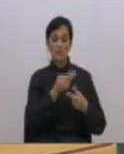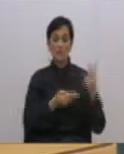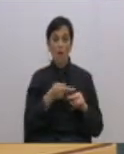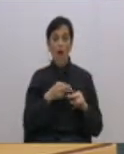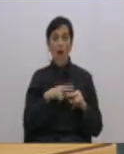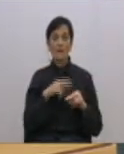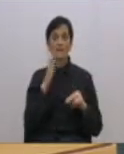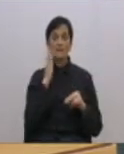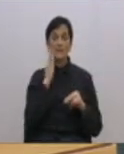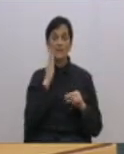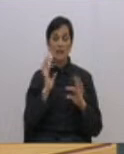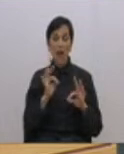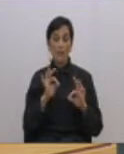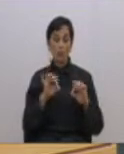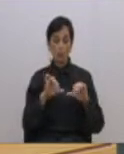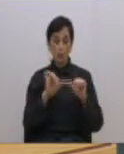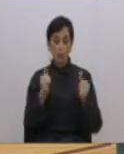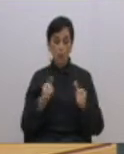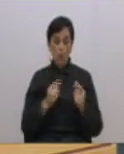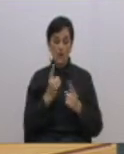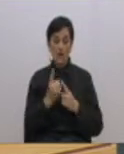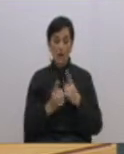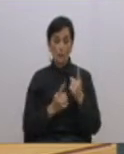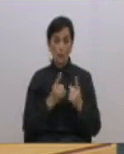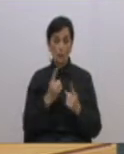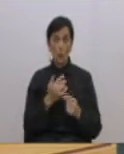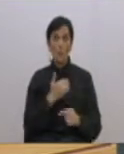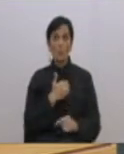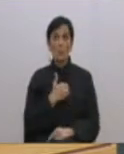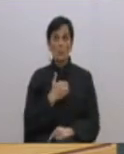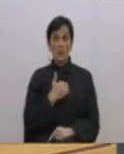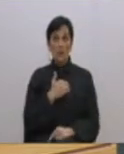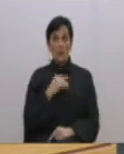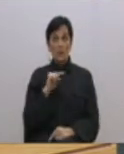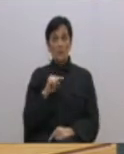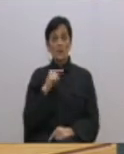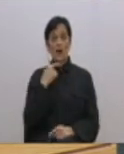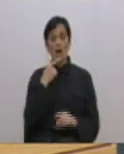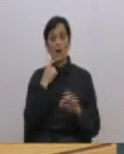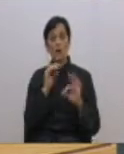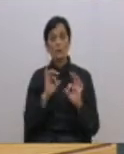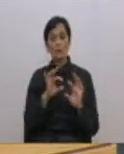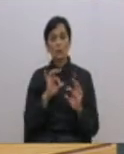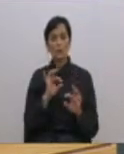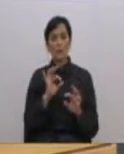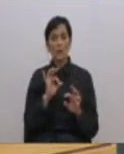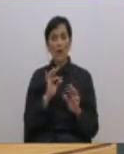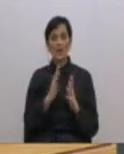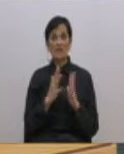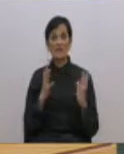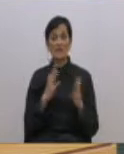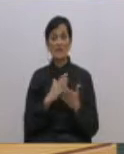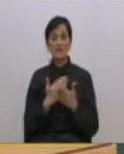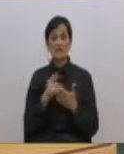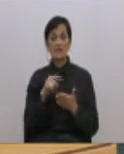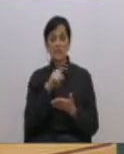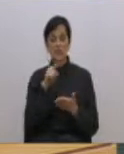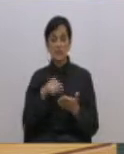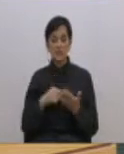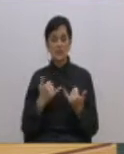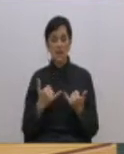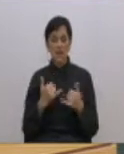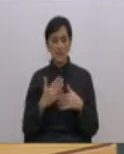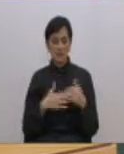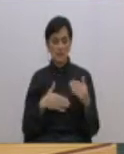მსჯავრდებულზე ფორმით გამოსწორდება, თუმცა აქვე მინდა აღვნიშნო, რომ დიდწილად ეს საკითხი დღესაც